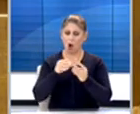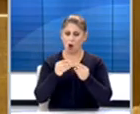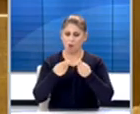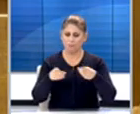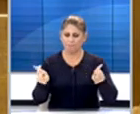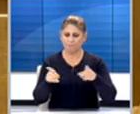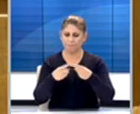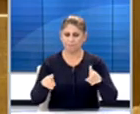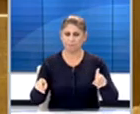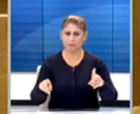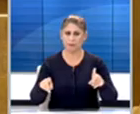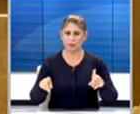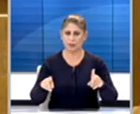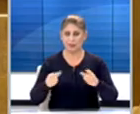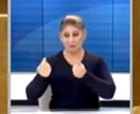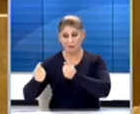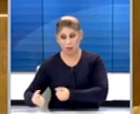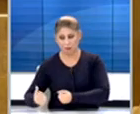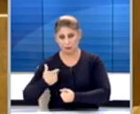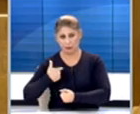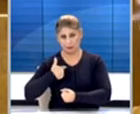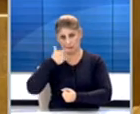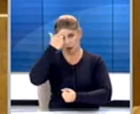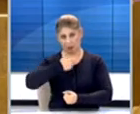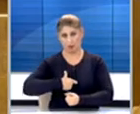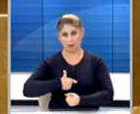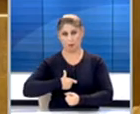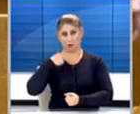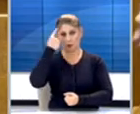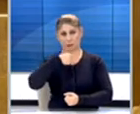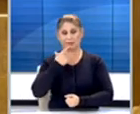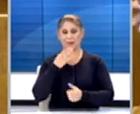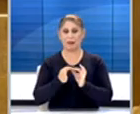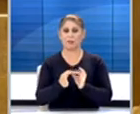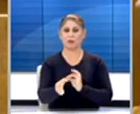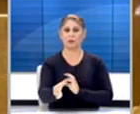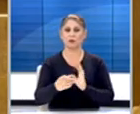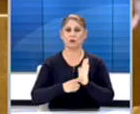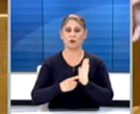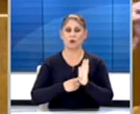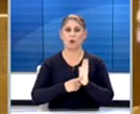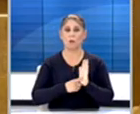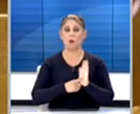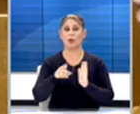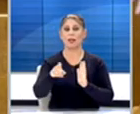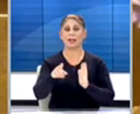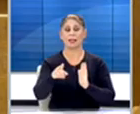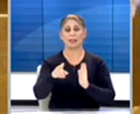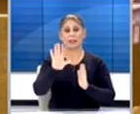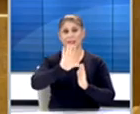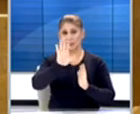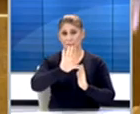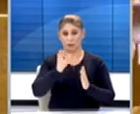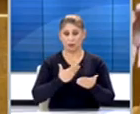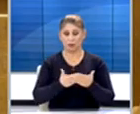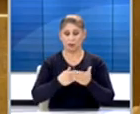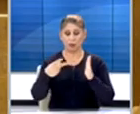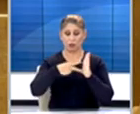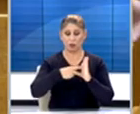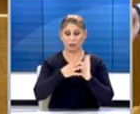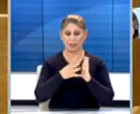μας και εμού προσωπικώς, αλλά γιατί εφαρμόζει το νόμο για τις τηλεοπτικές άδειες από το 2019